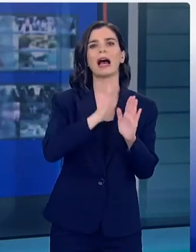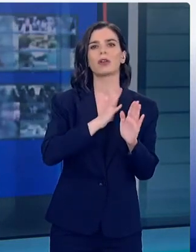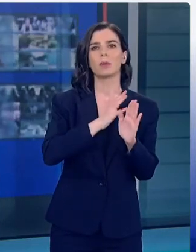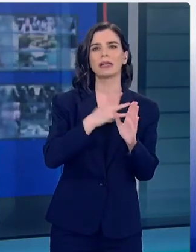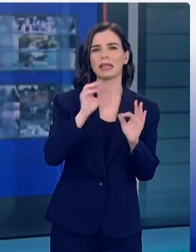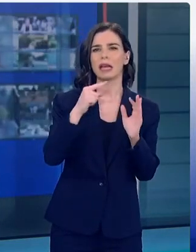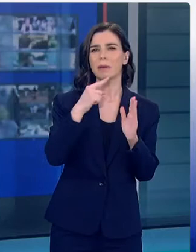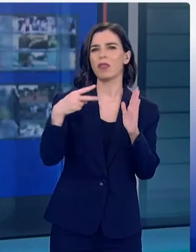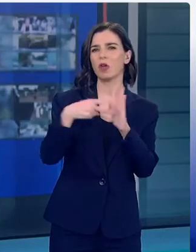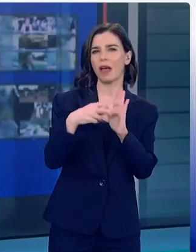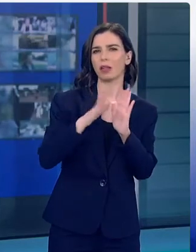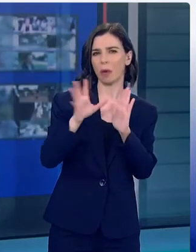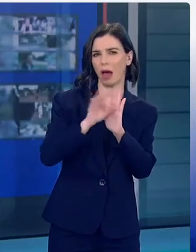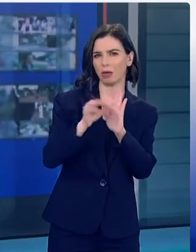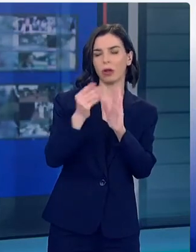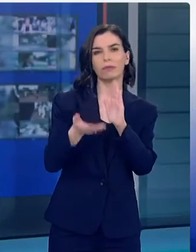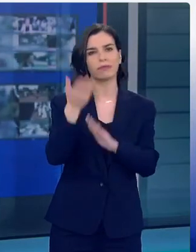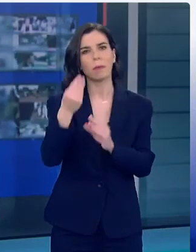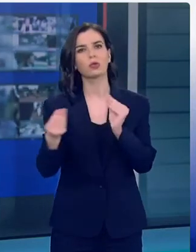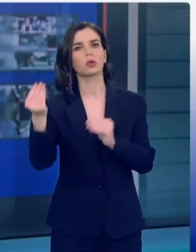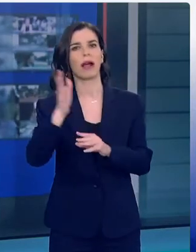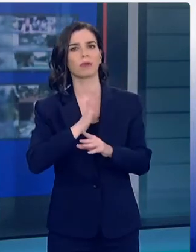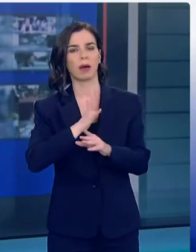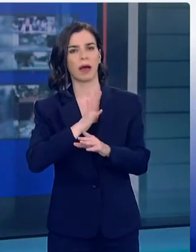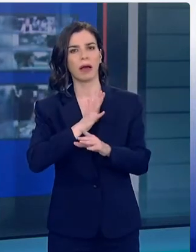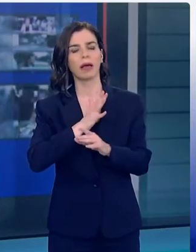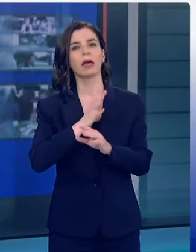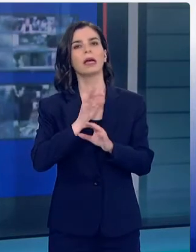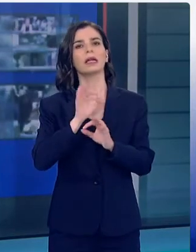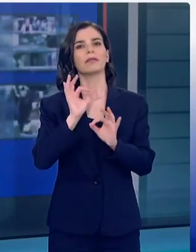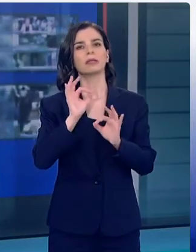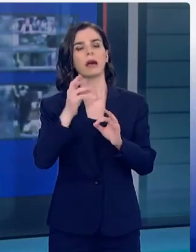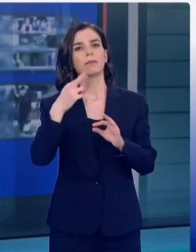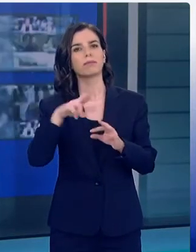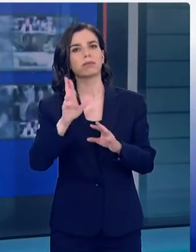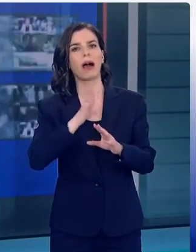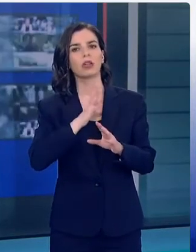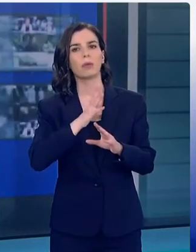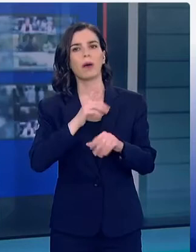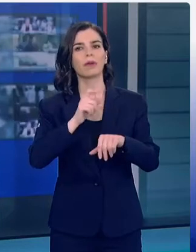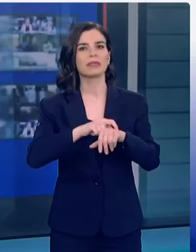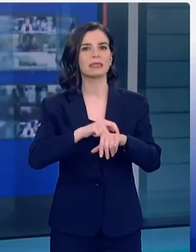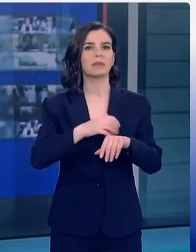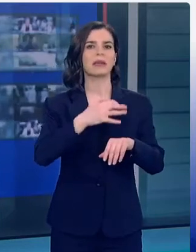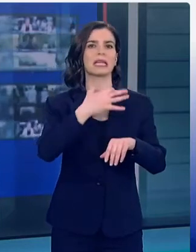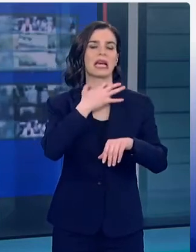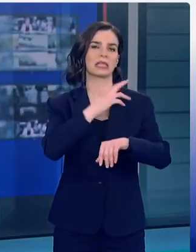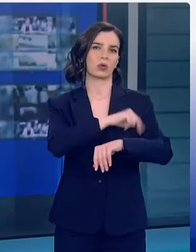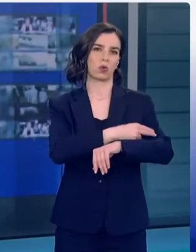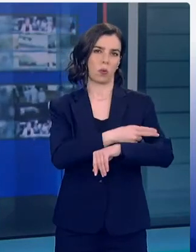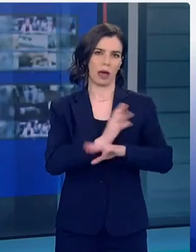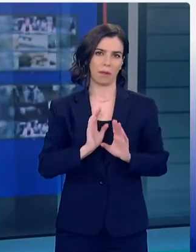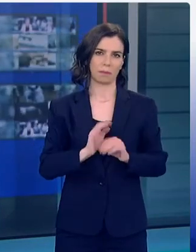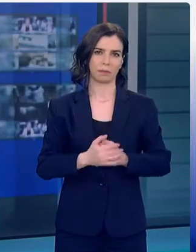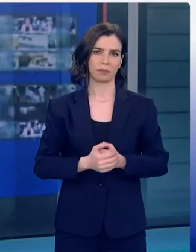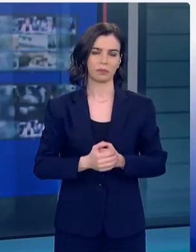για 2.000 προσλήψεις και βεβαίως είναι πολύ παραπάνω από αυτό που χρειάστηκε το σύστημα. Να θυμίσω μόνο